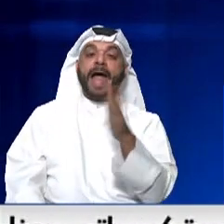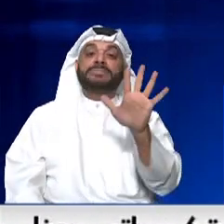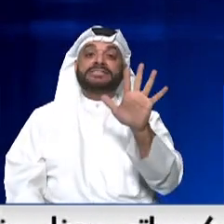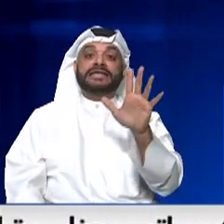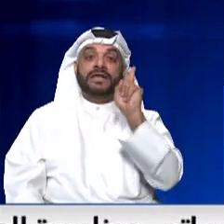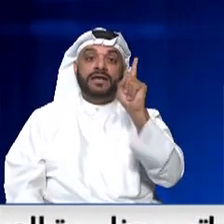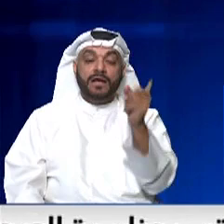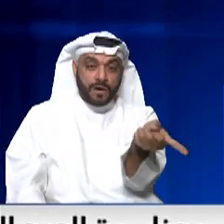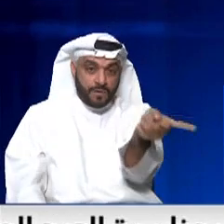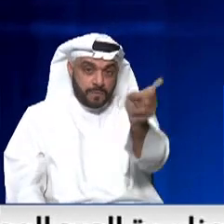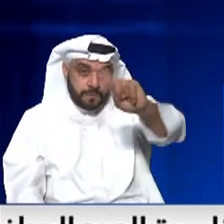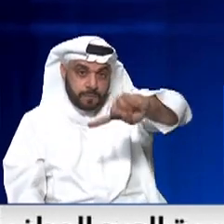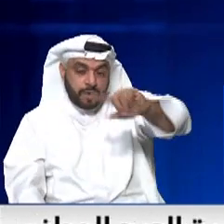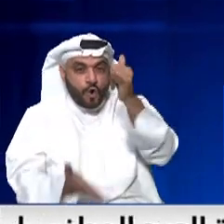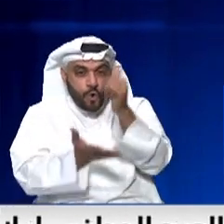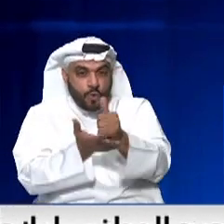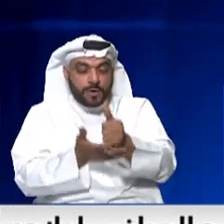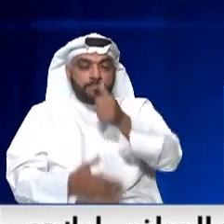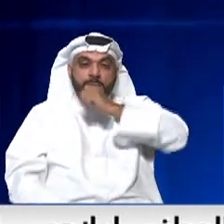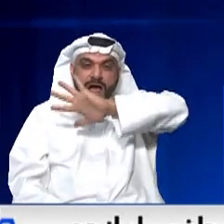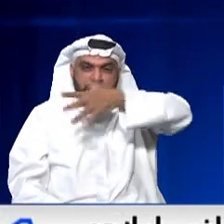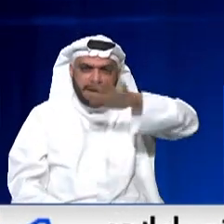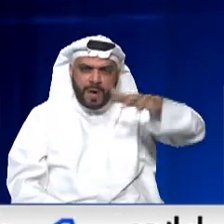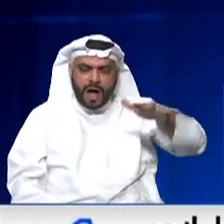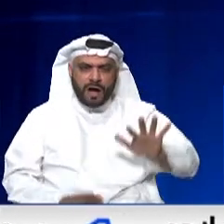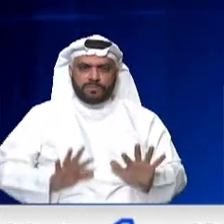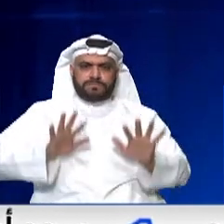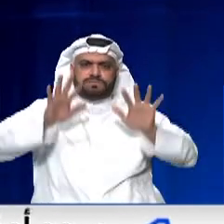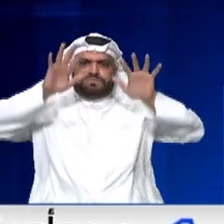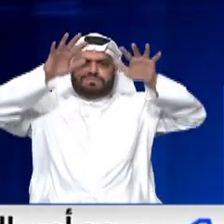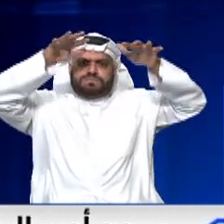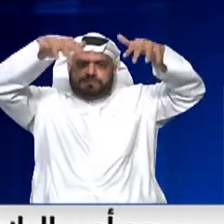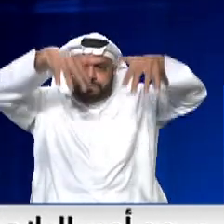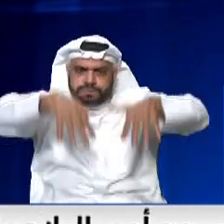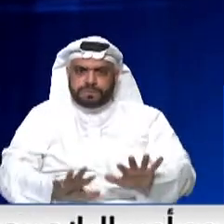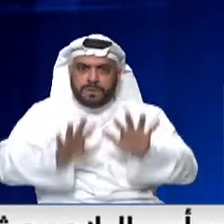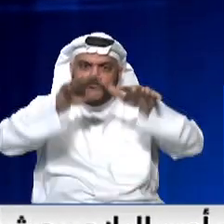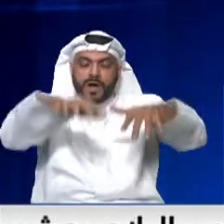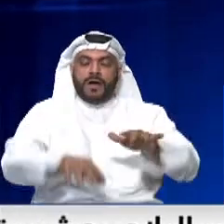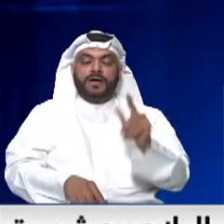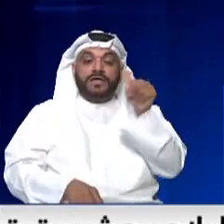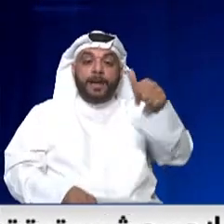وتؤدي إلى ارتفاع الأمواج البحرية لأكثر من 6 أقدام.